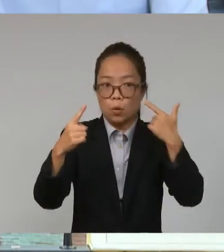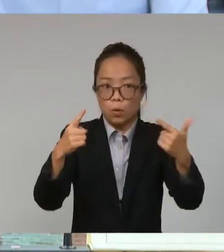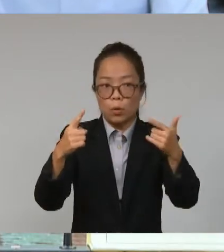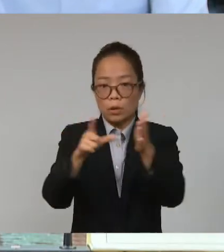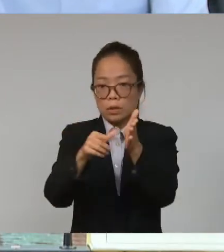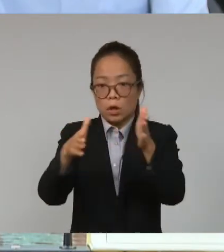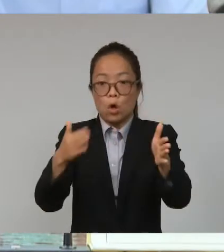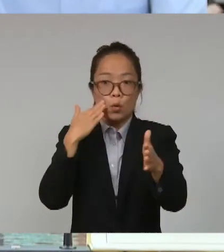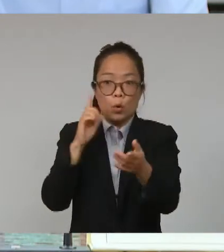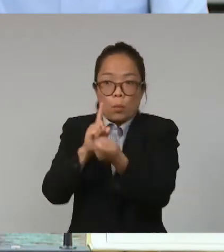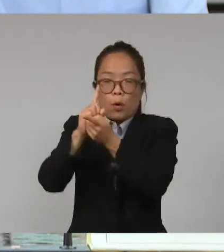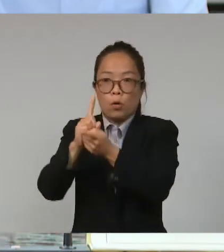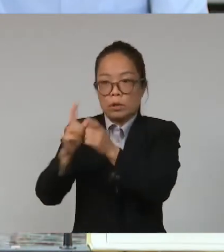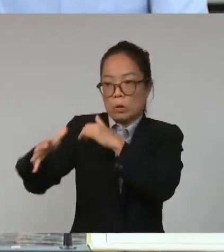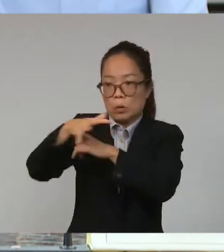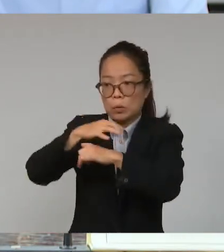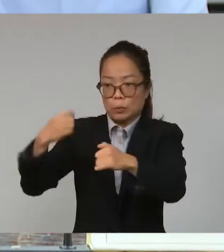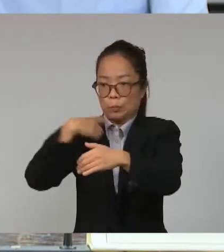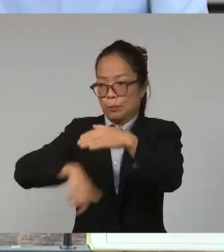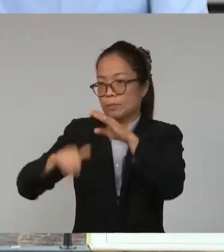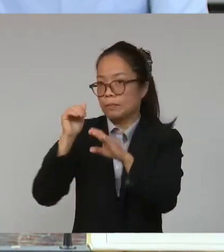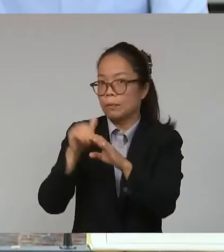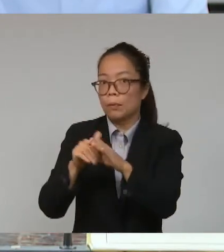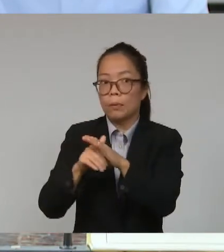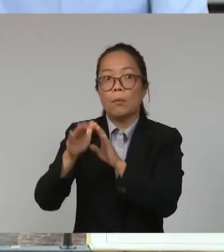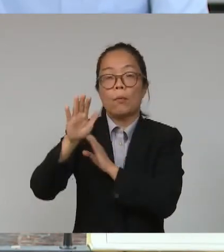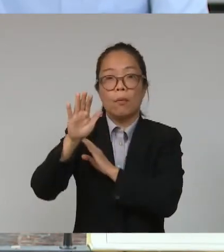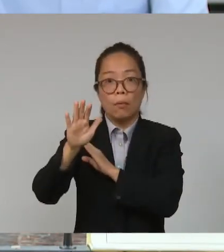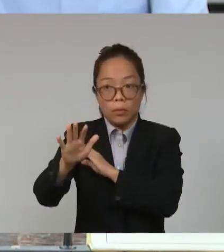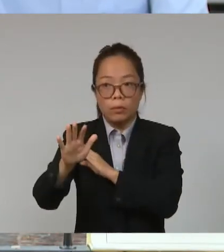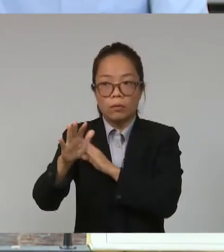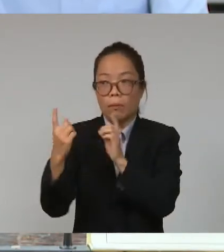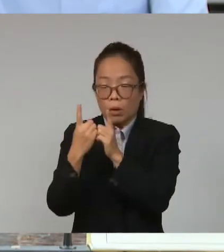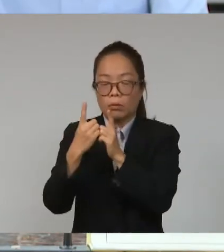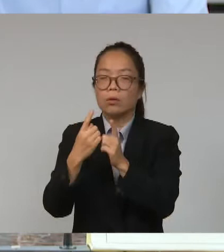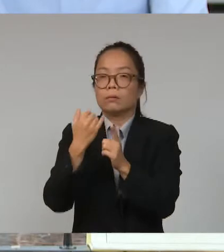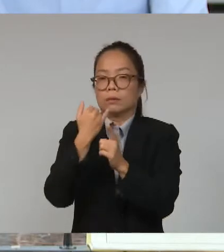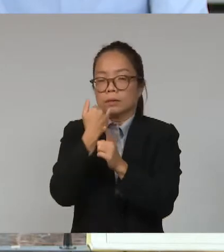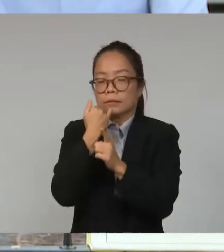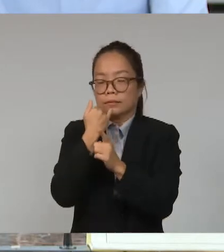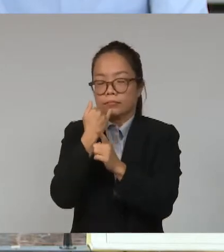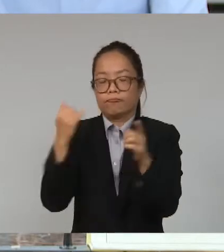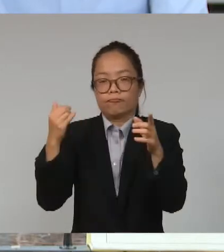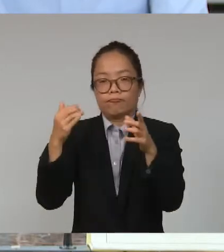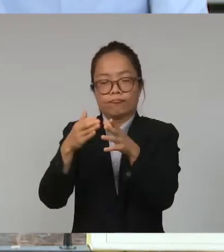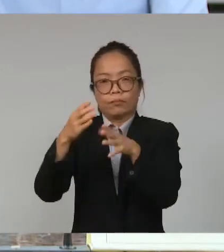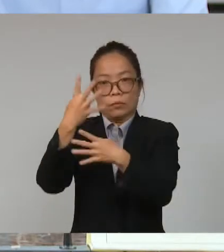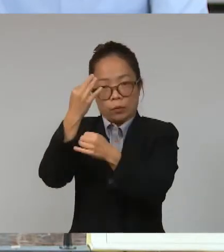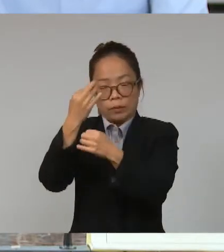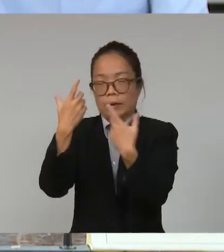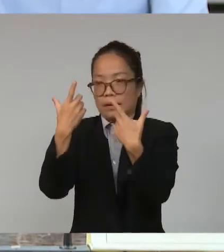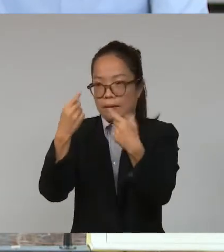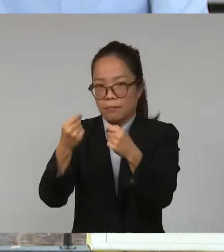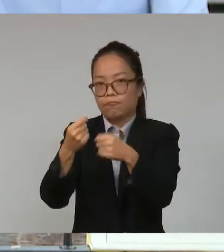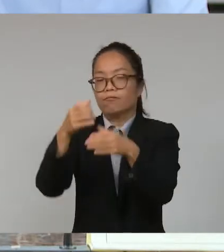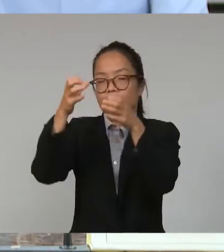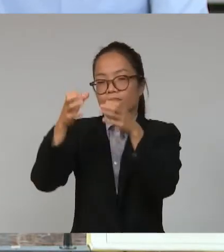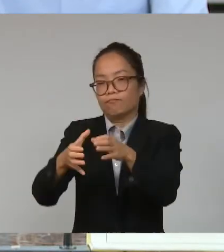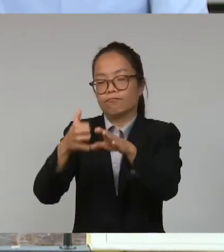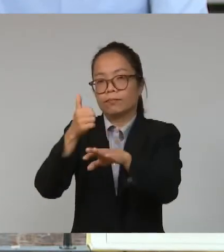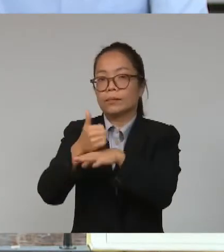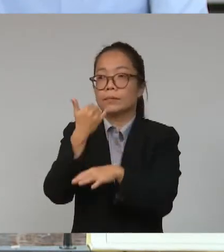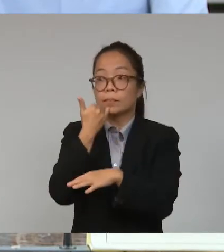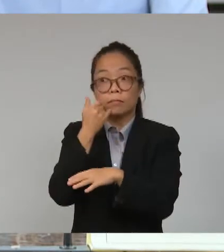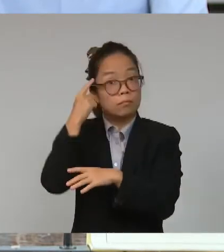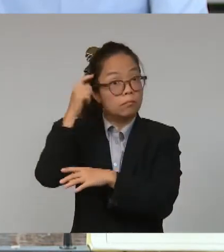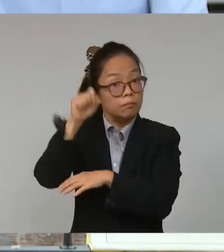六个月内，若该期间内有全国性选举时，公民投票应与该选举同日举